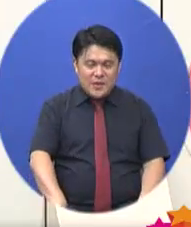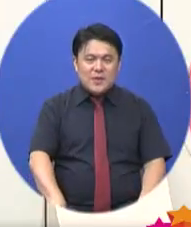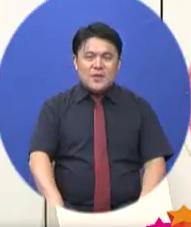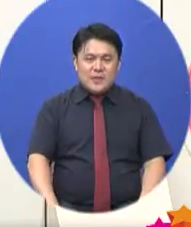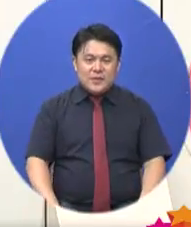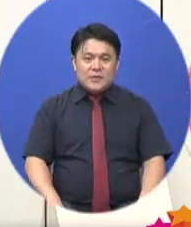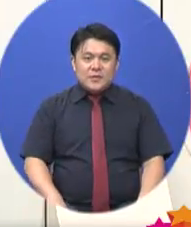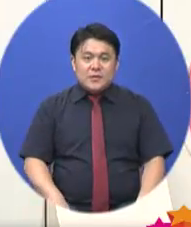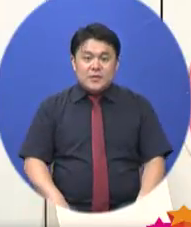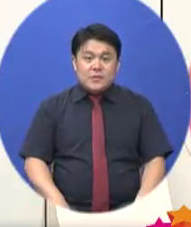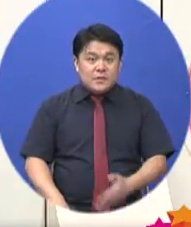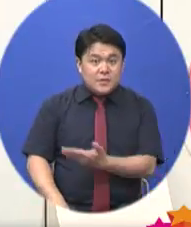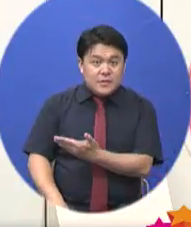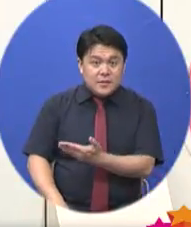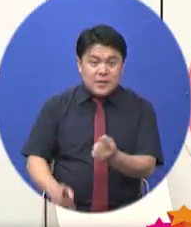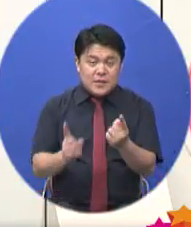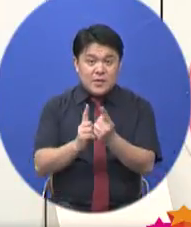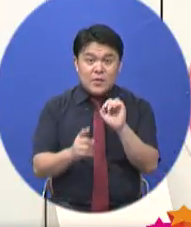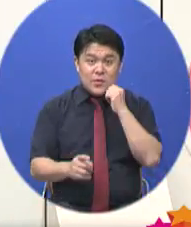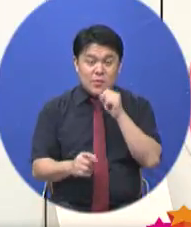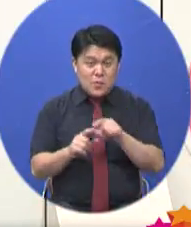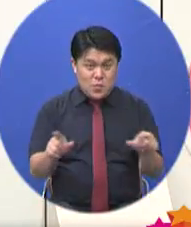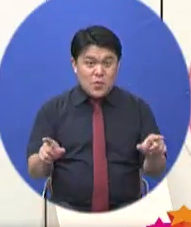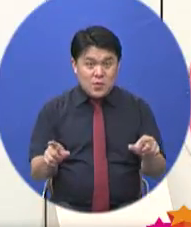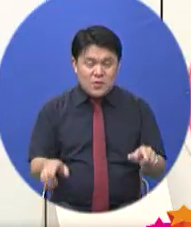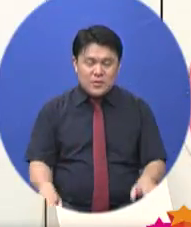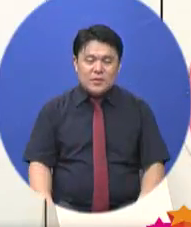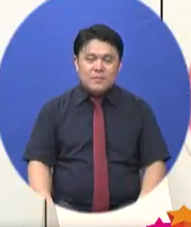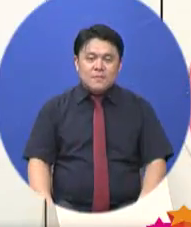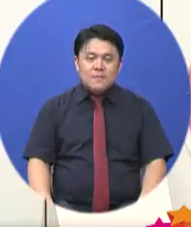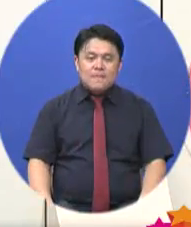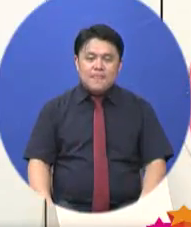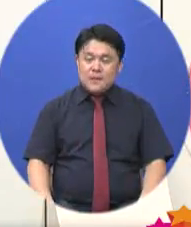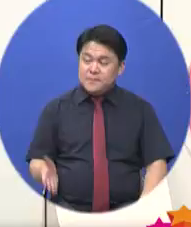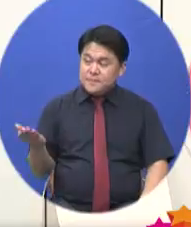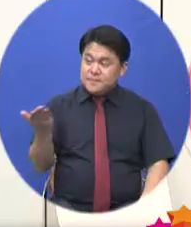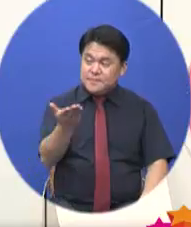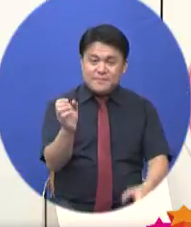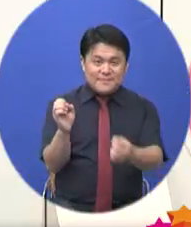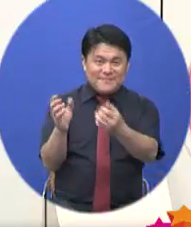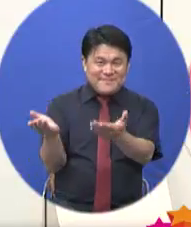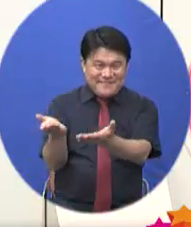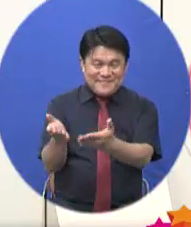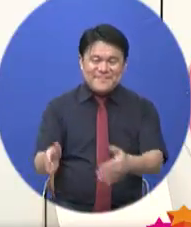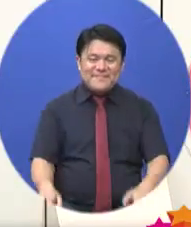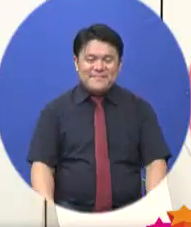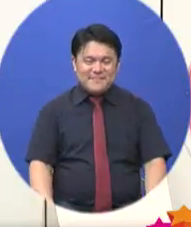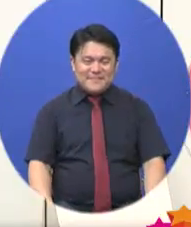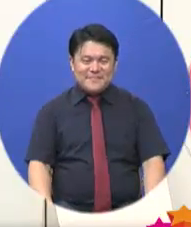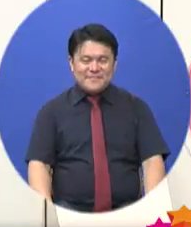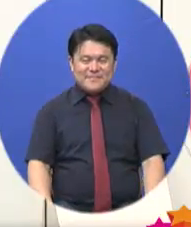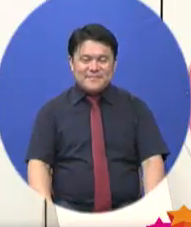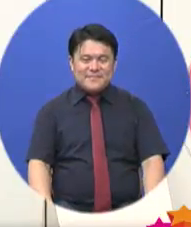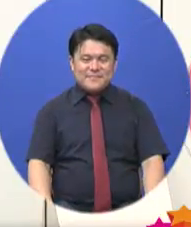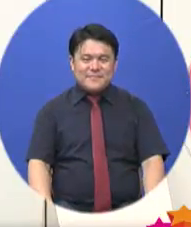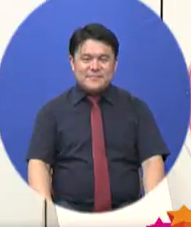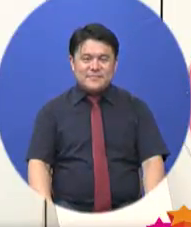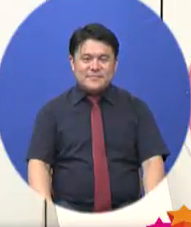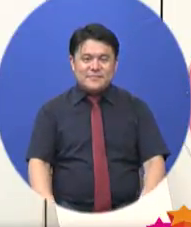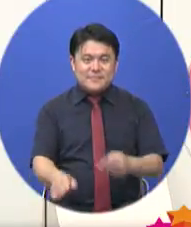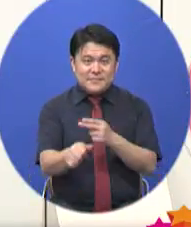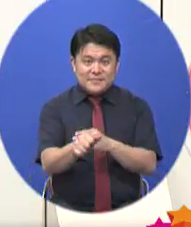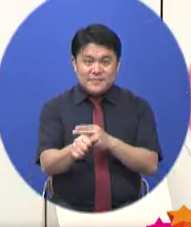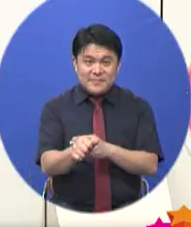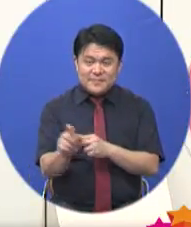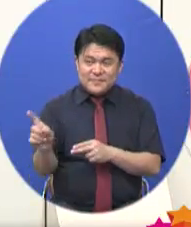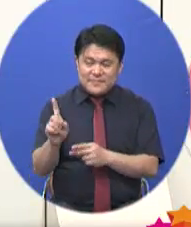그러셨군요. 그러면 이렇게 만나기도 어렵잖아요. 네. 예, 선생님과 대화 좀 나누세요. 이렇게 선생님